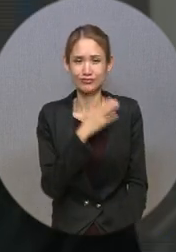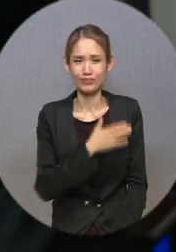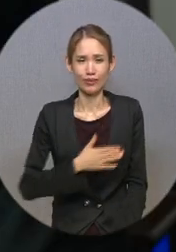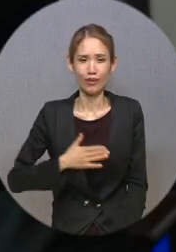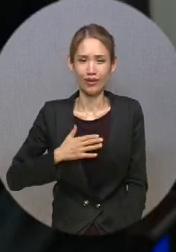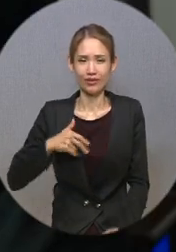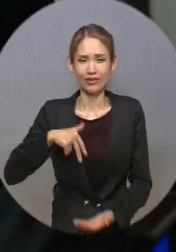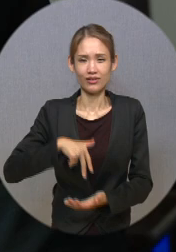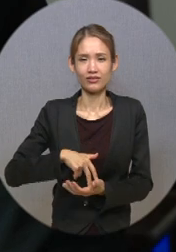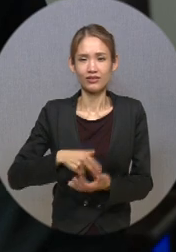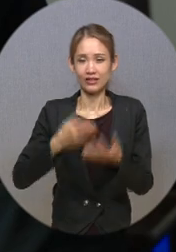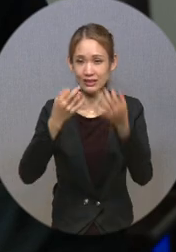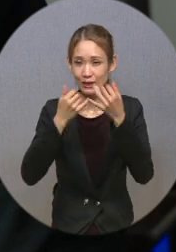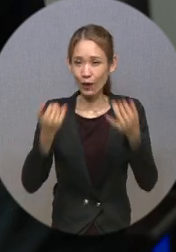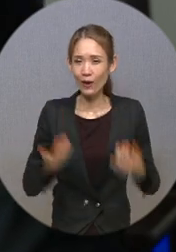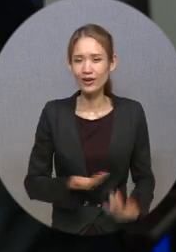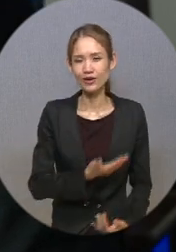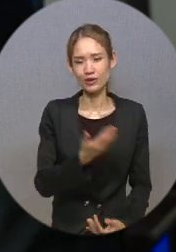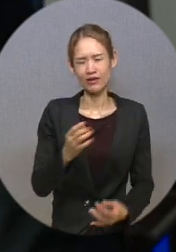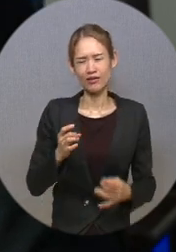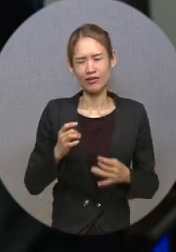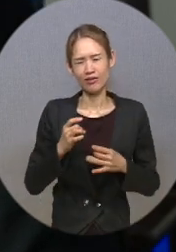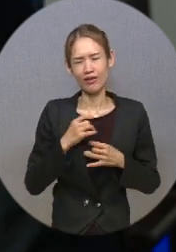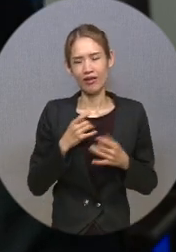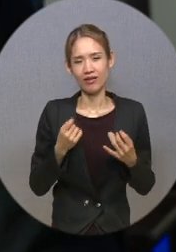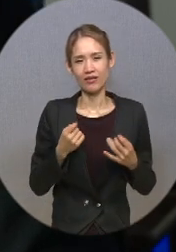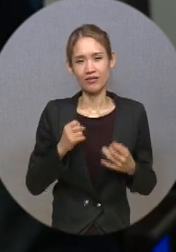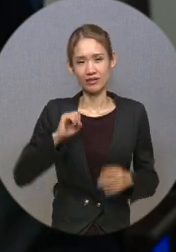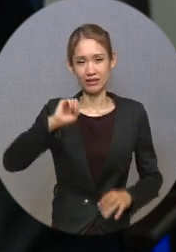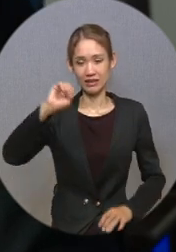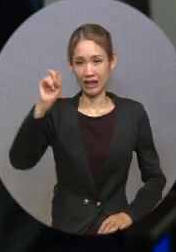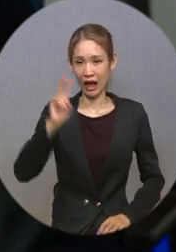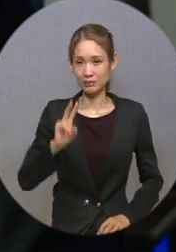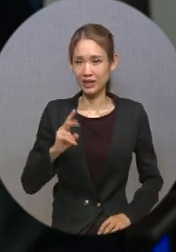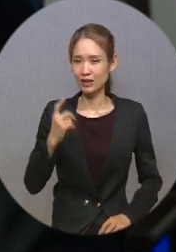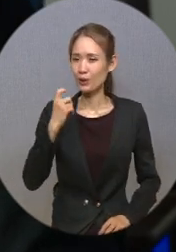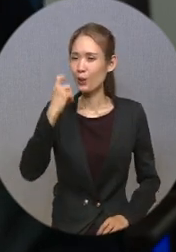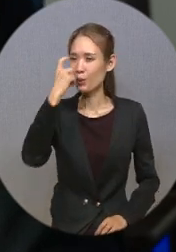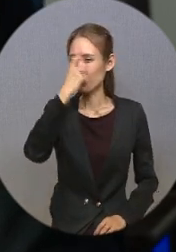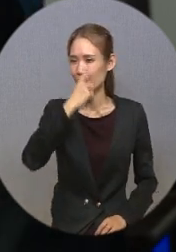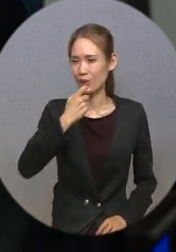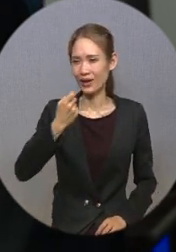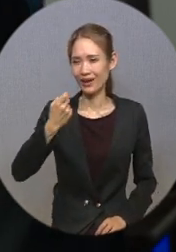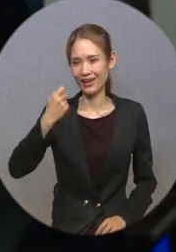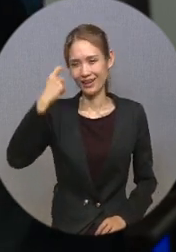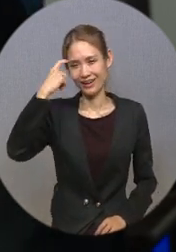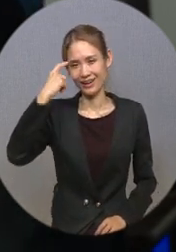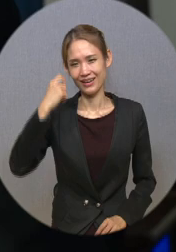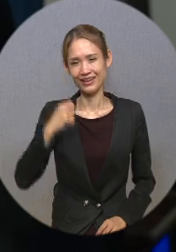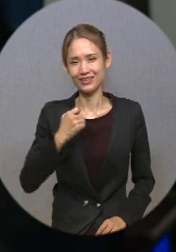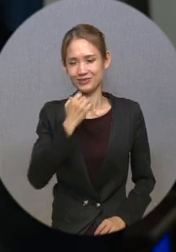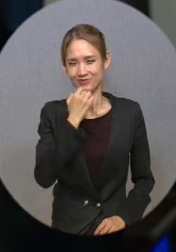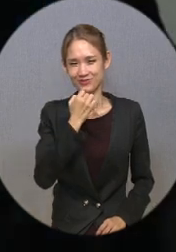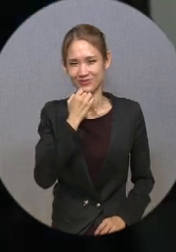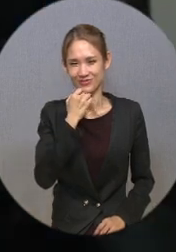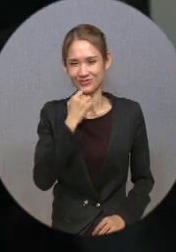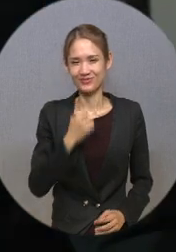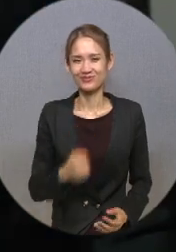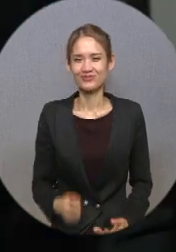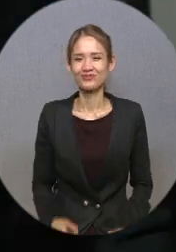있는데. 시청자분들께서 좀 많이 놀라실 것 같아요. 갑자기 장르가 공포물로 바뀌지 않았나 하는 그런. 굉장히 이때.